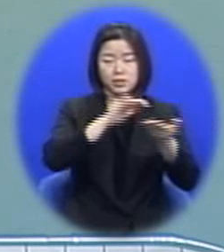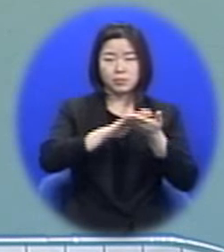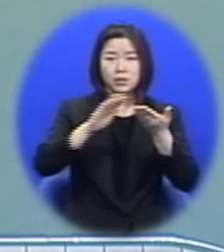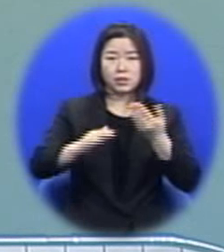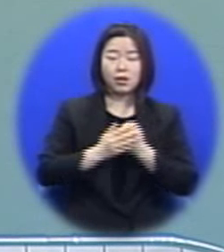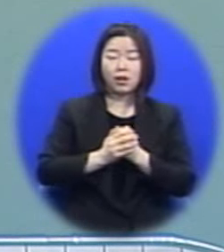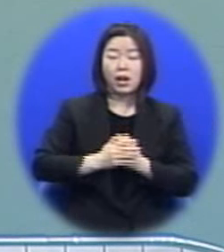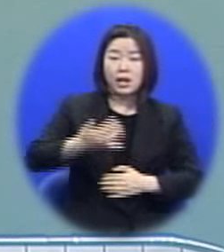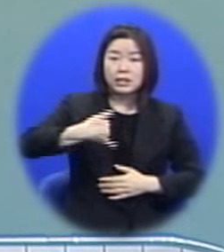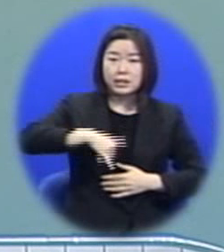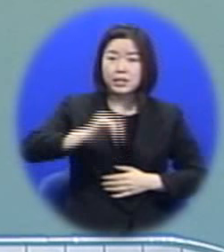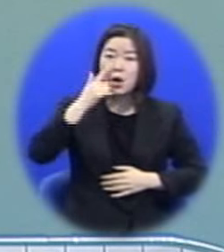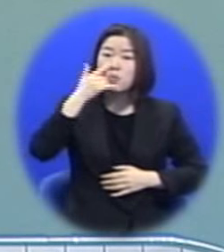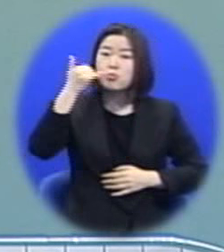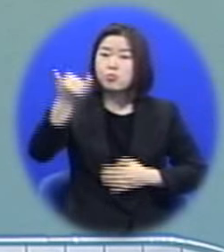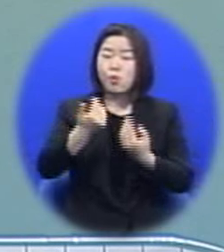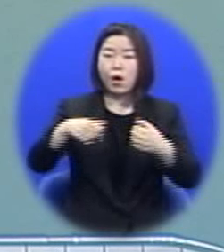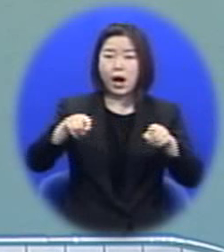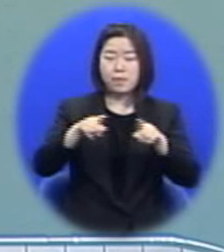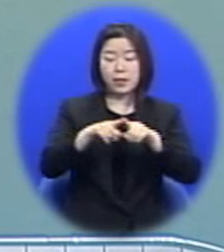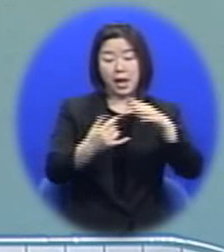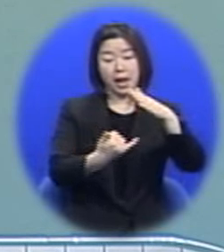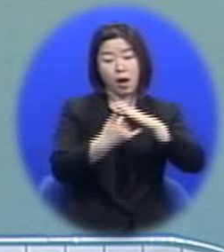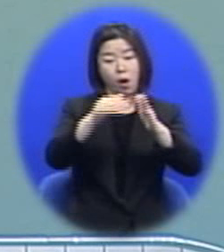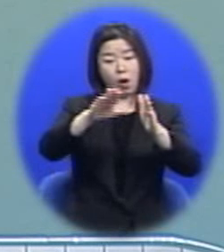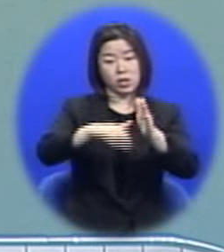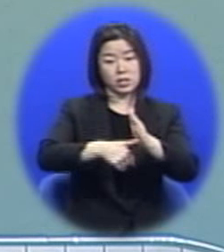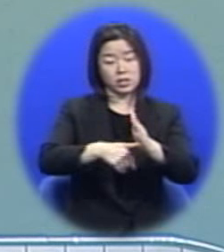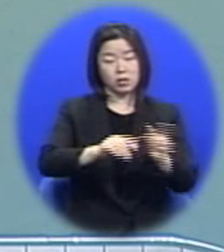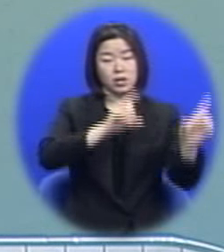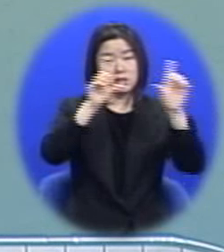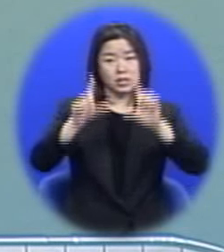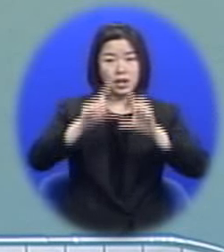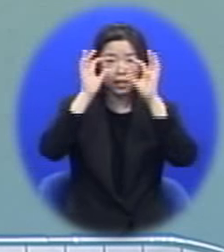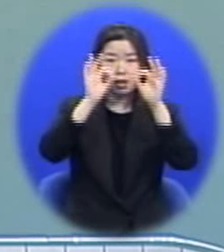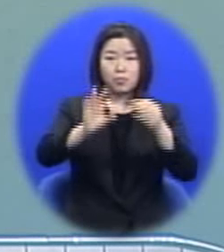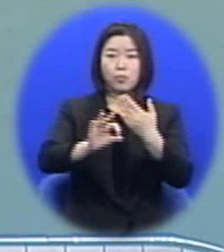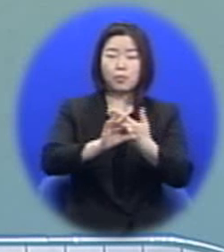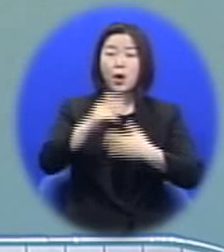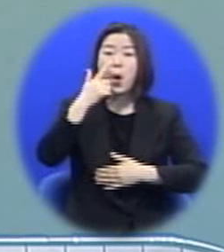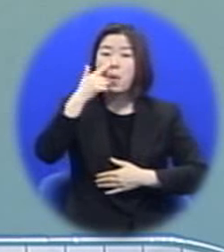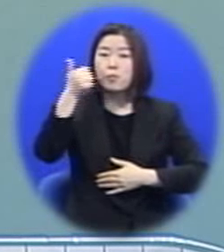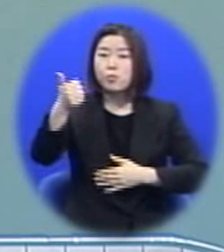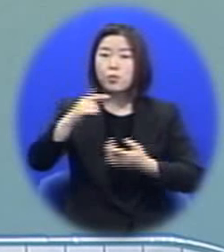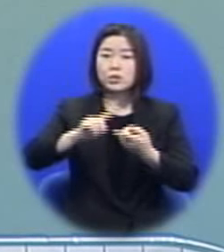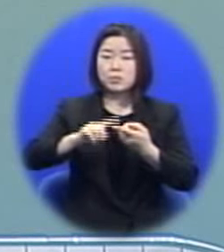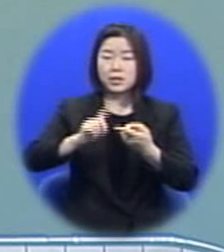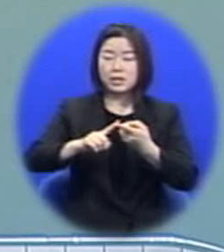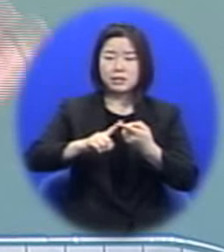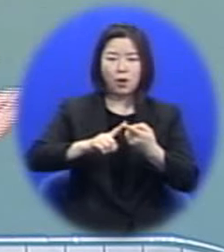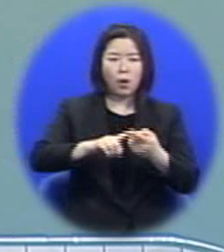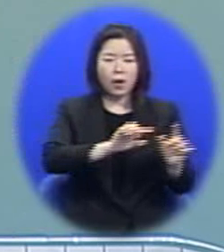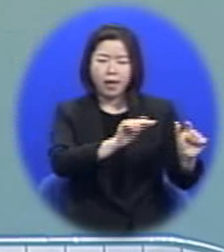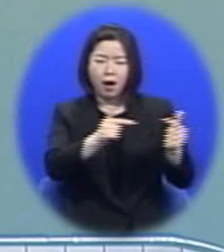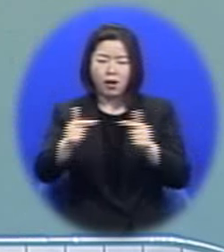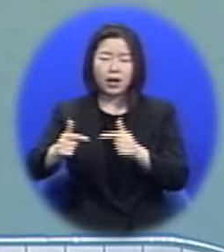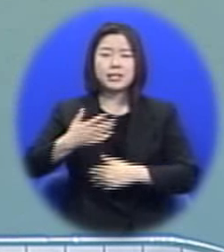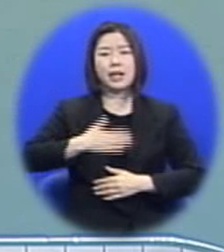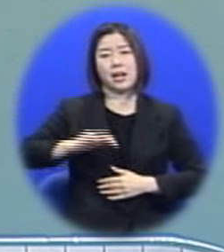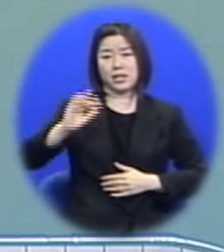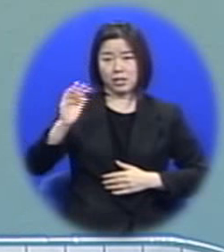자녀들이 부모님과 함께 어린 시절을 보내다 보면 부모님에 대해서 어쩔 수 없이 이것저것을 다 알게